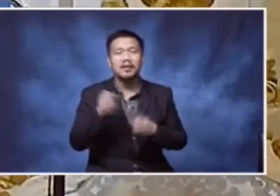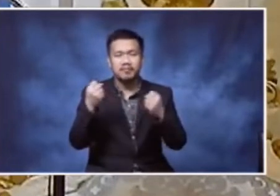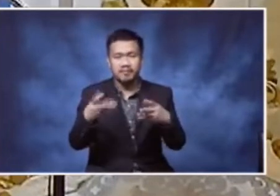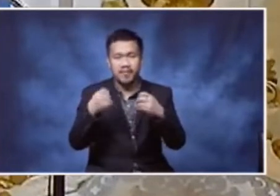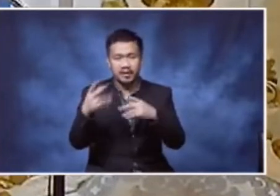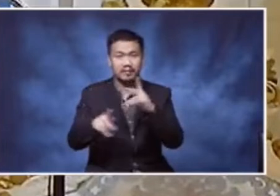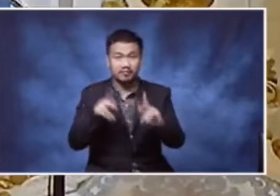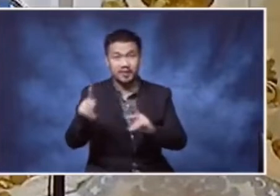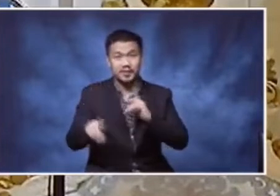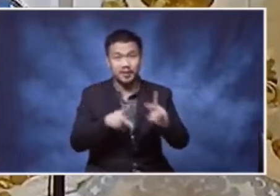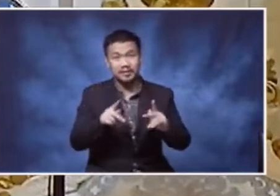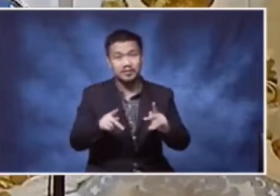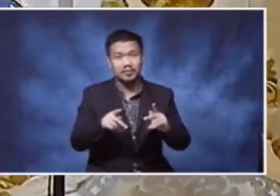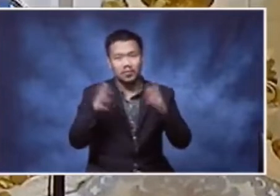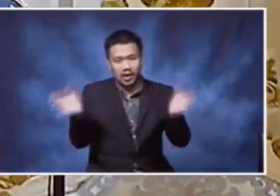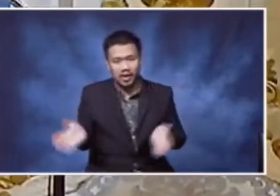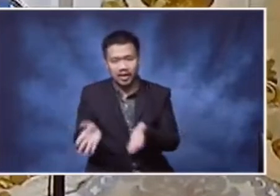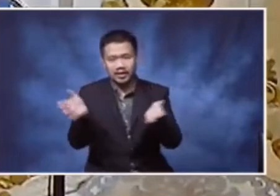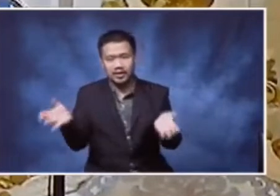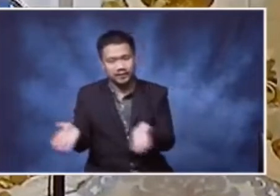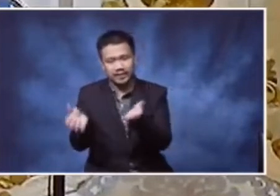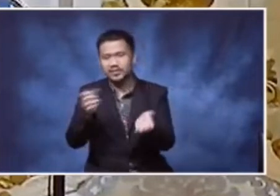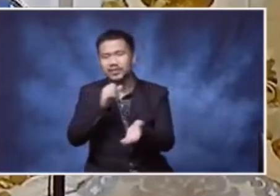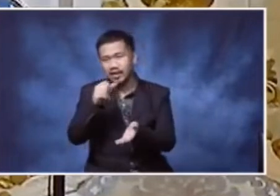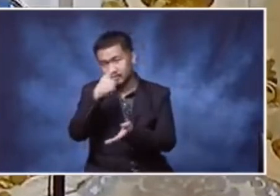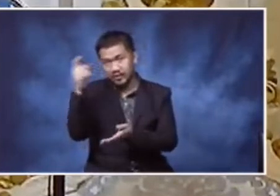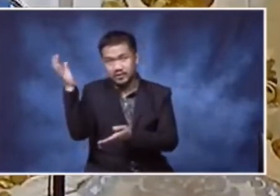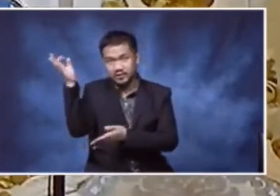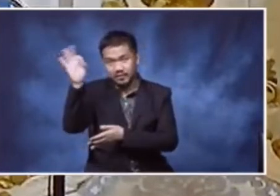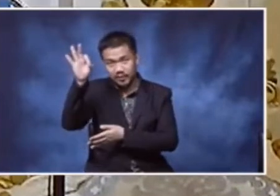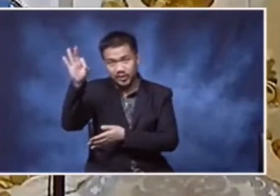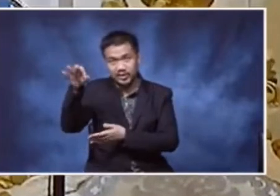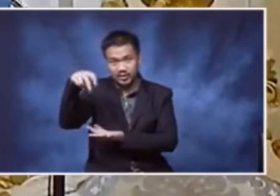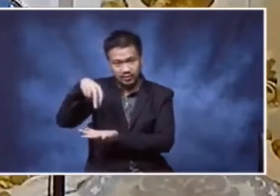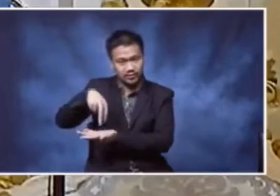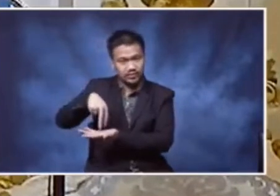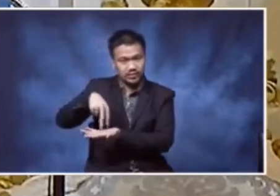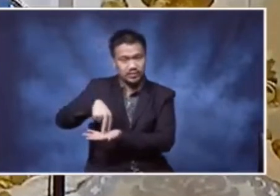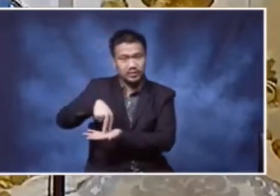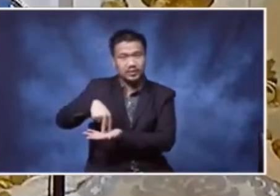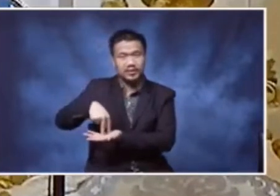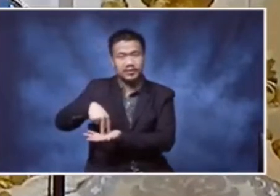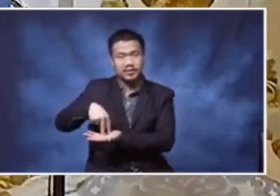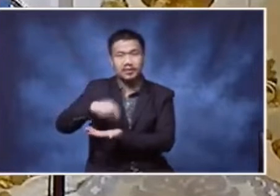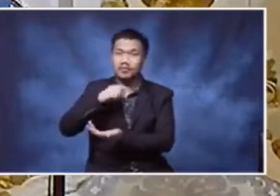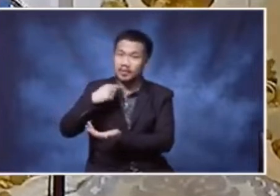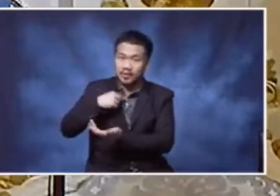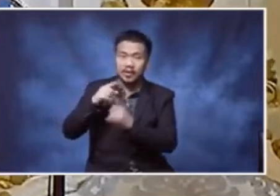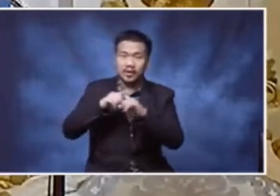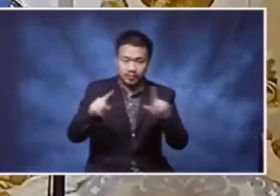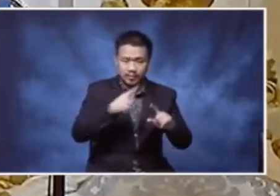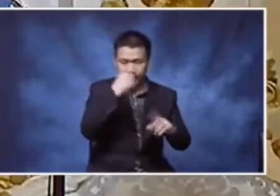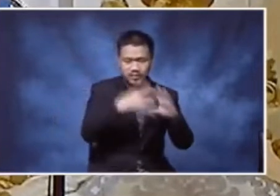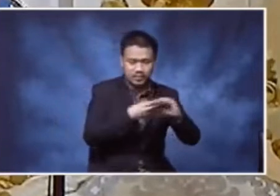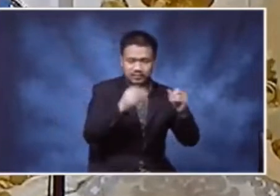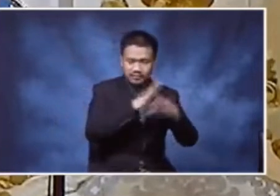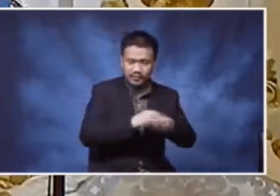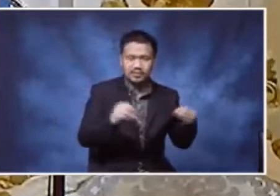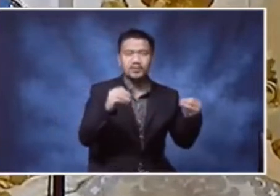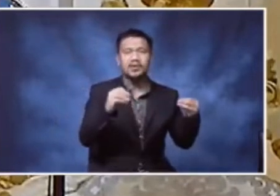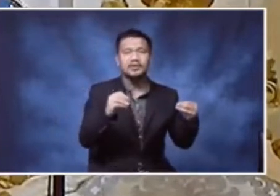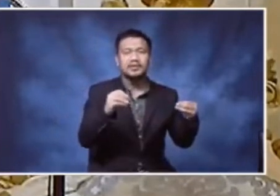sa kwentuhan nyo sa bahay, kwentuhan nyo sa opisina, kwentuhan nyo sa kaibahayanan. Diyan naaakit